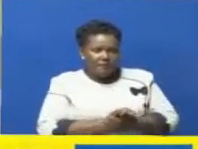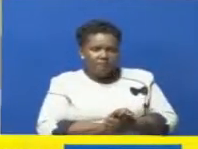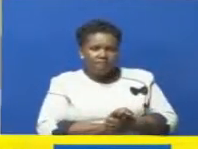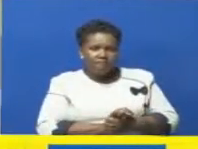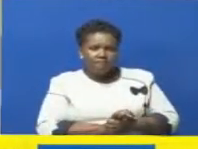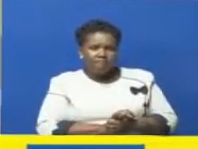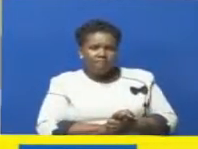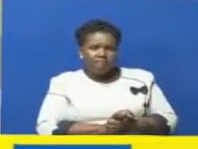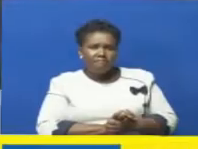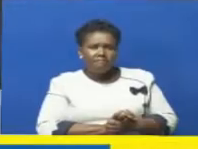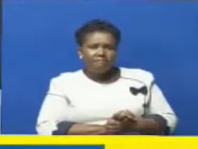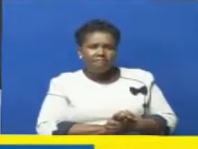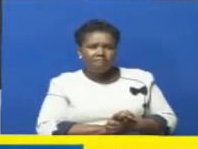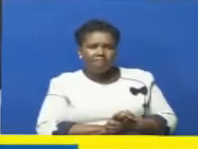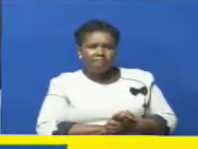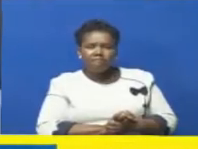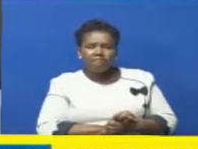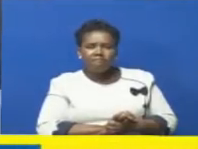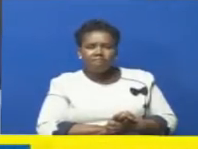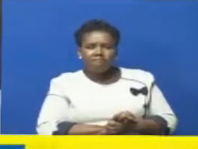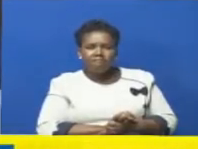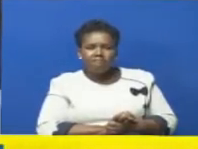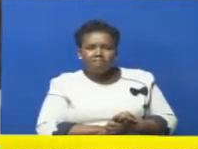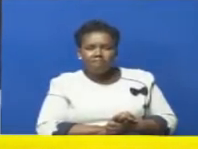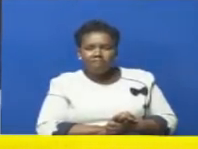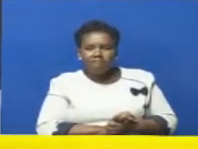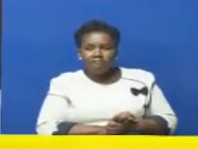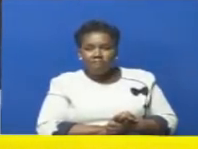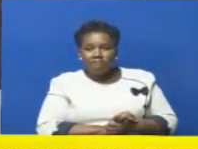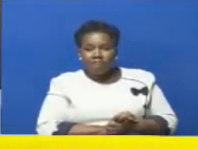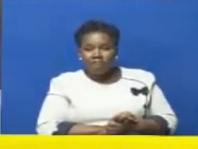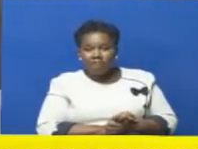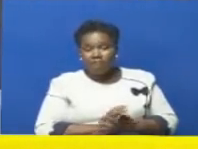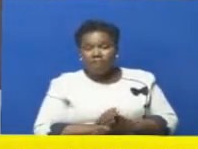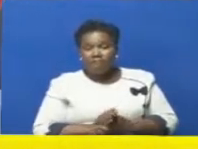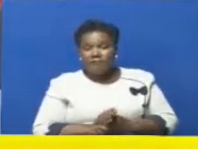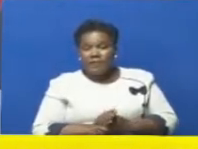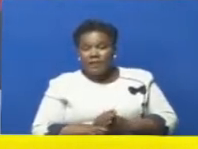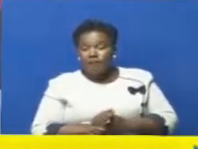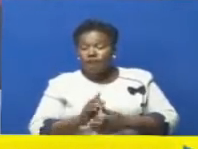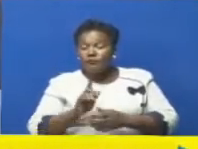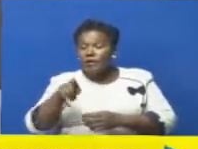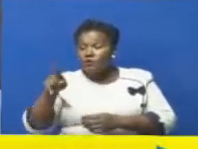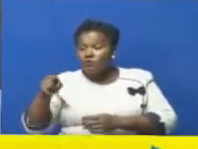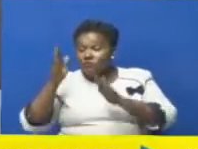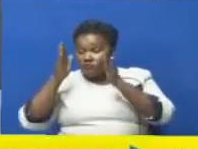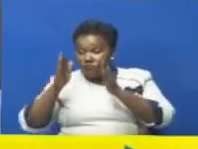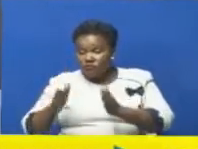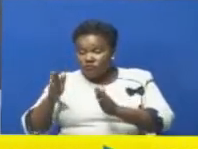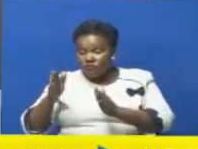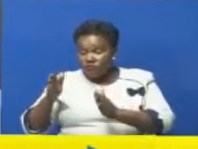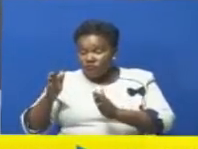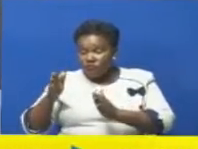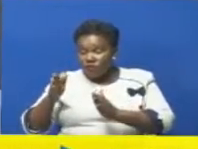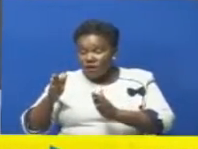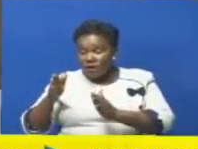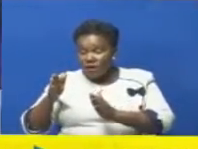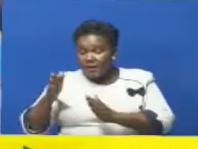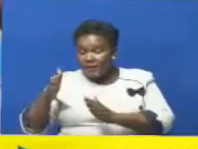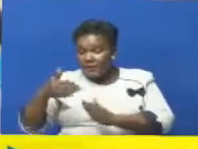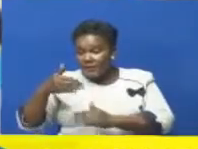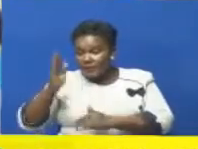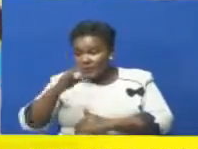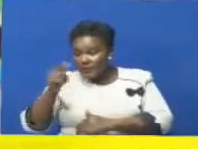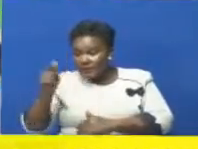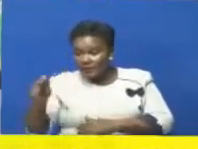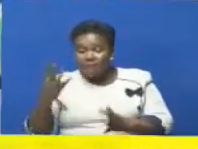na kimataifa. Mtakwimu mkuu wa serikali nchini pamoja na mtakwimu mkuu ofisi ya serikali ya mapinduzi ya Zanzibar